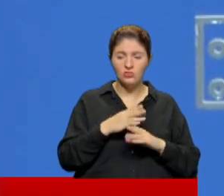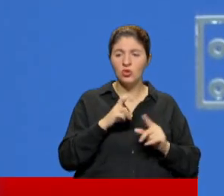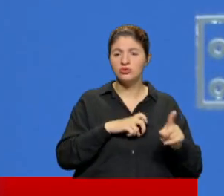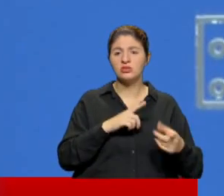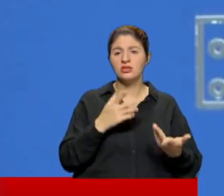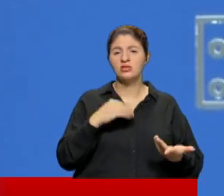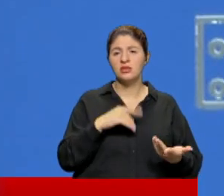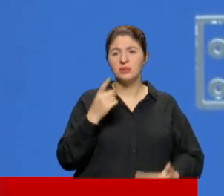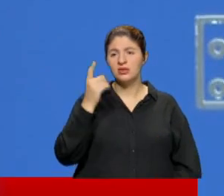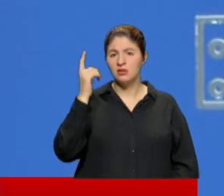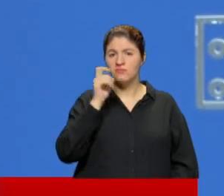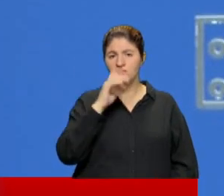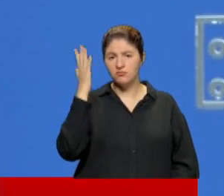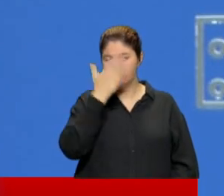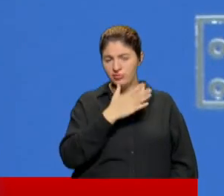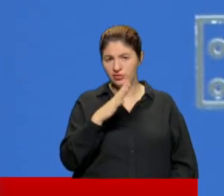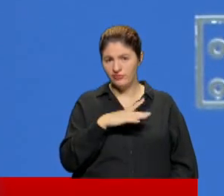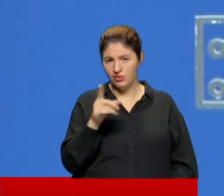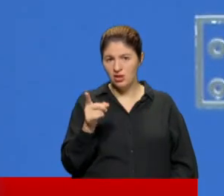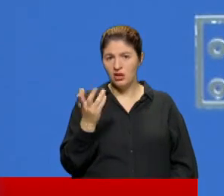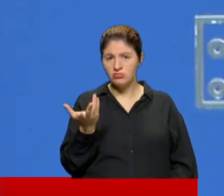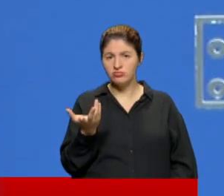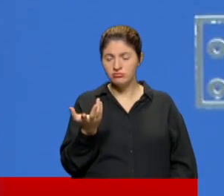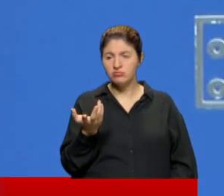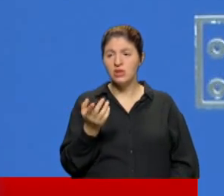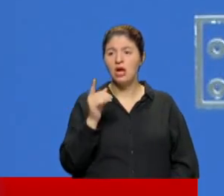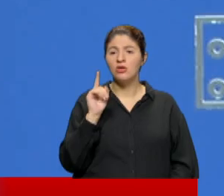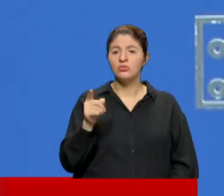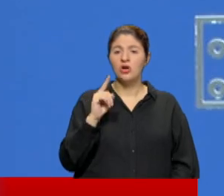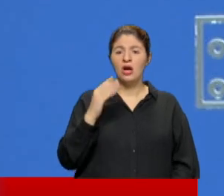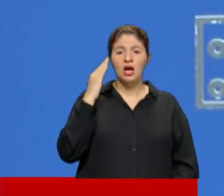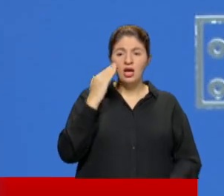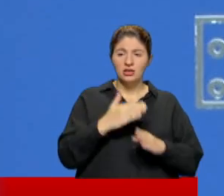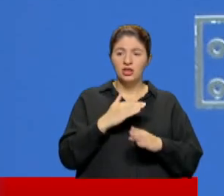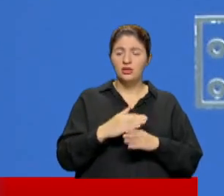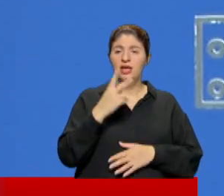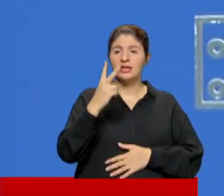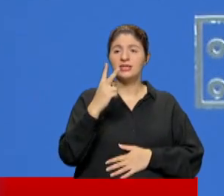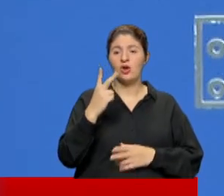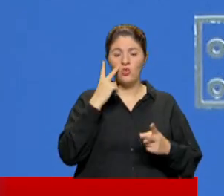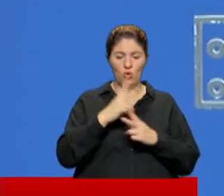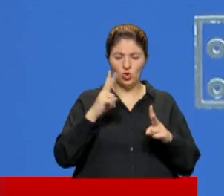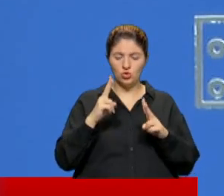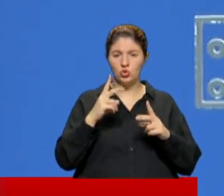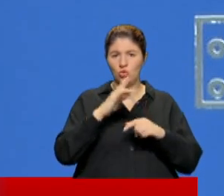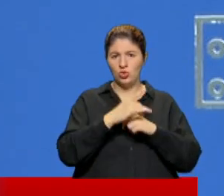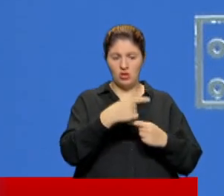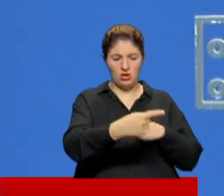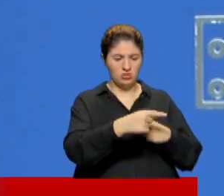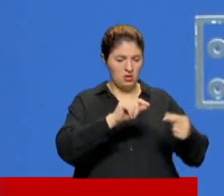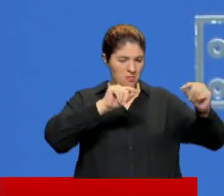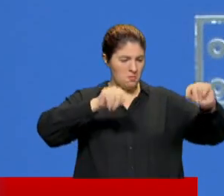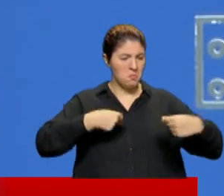konusunda sanırım bir yanlış anlaşılma oldu Bu anlaşma iki Egemen ülke arasında